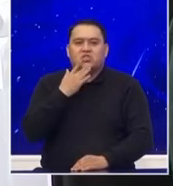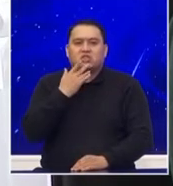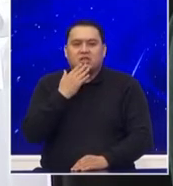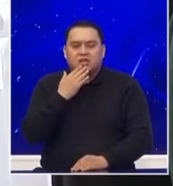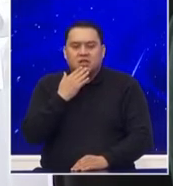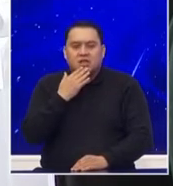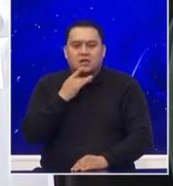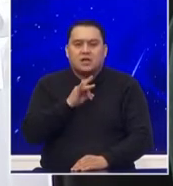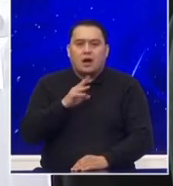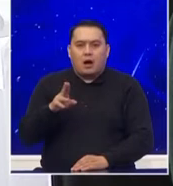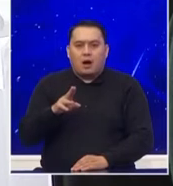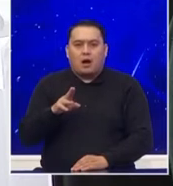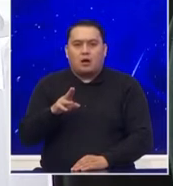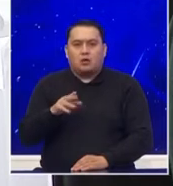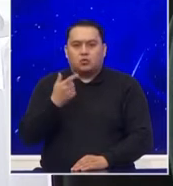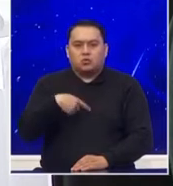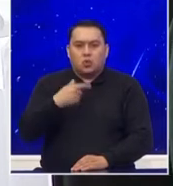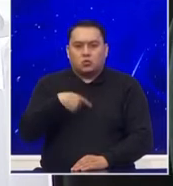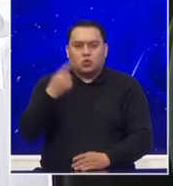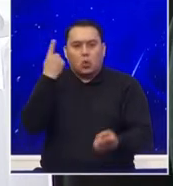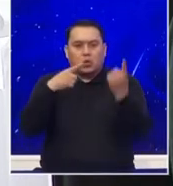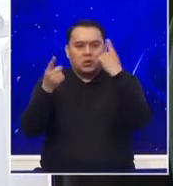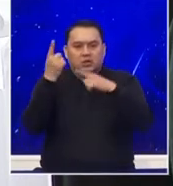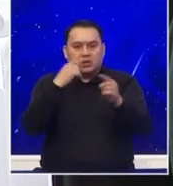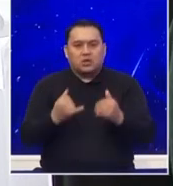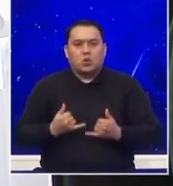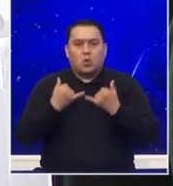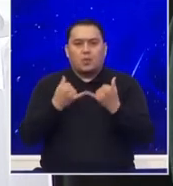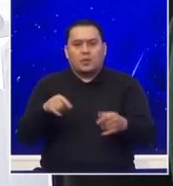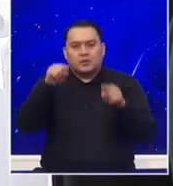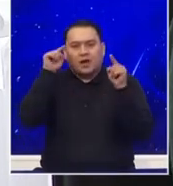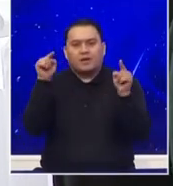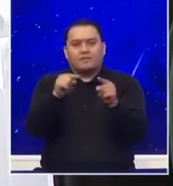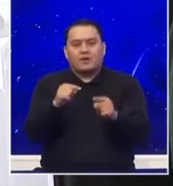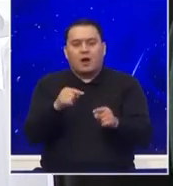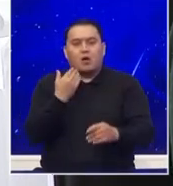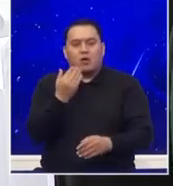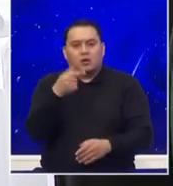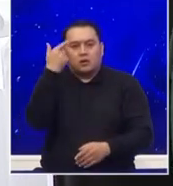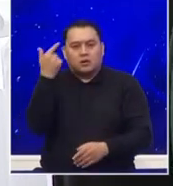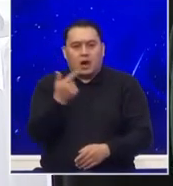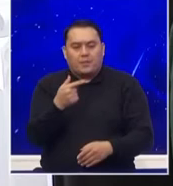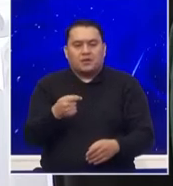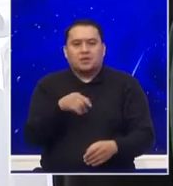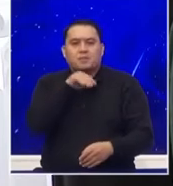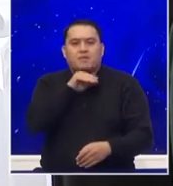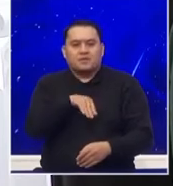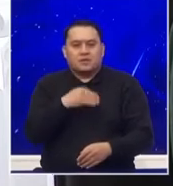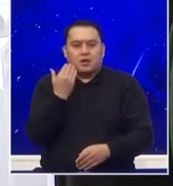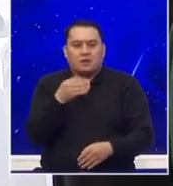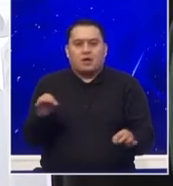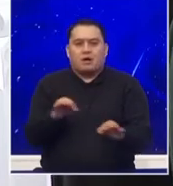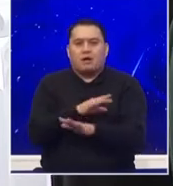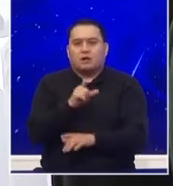елдерде республика көлемінде өзінің осы өнері арқылы елге танылып жүрген білікті, білімді әртіс десек артық айтқанымыз